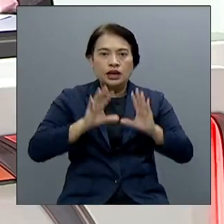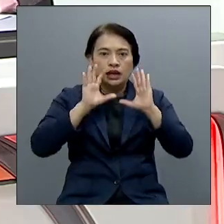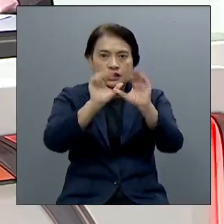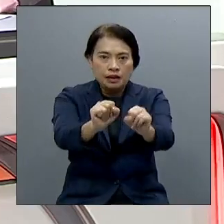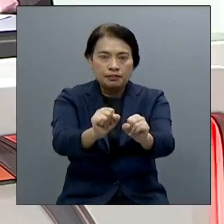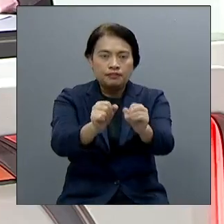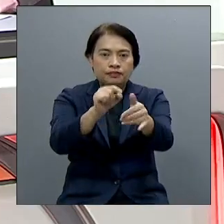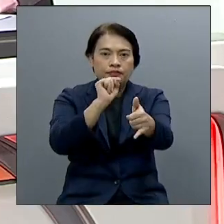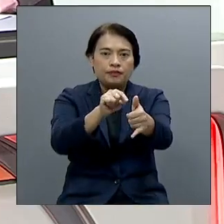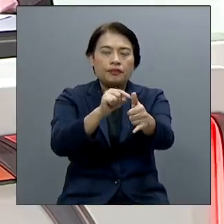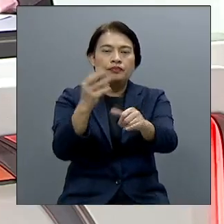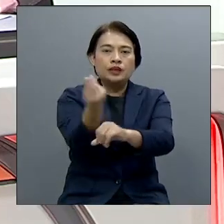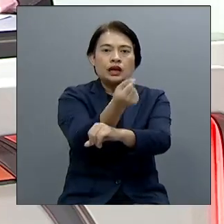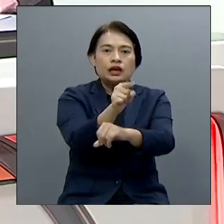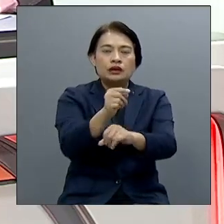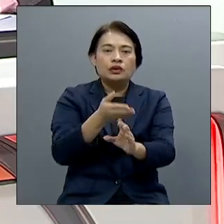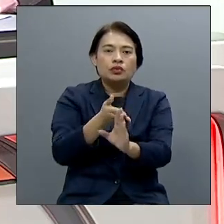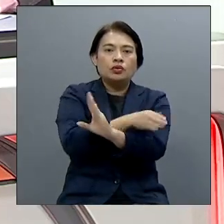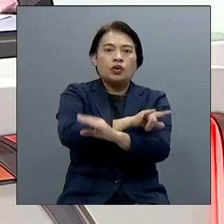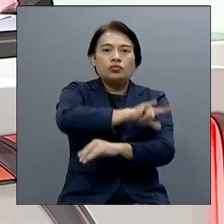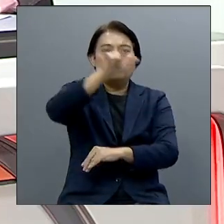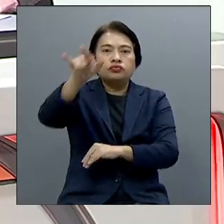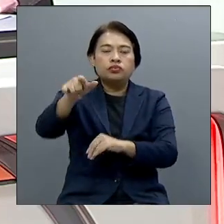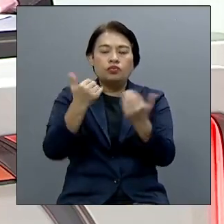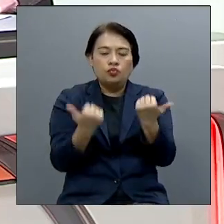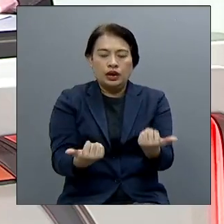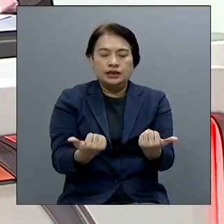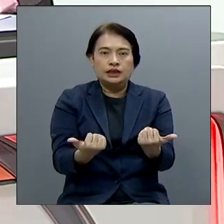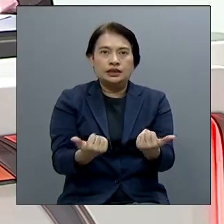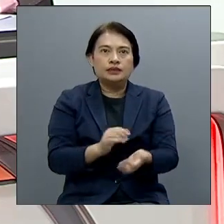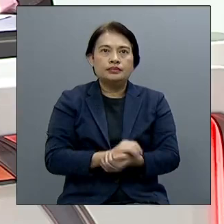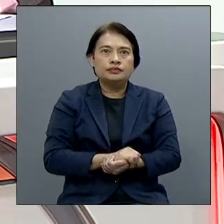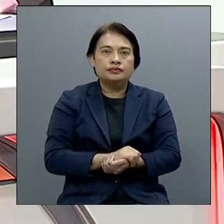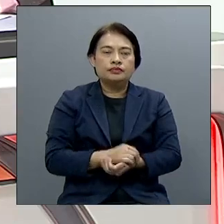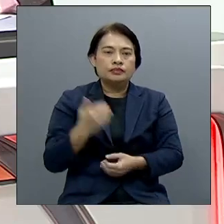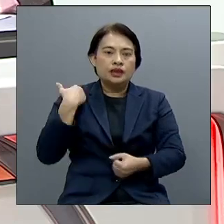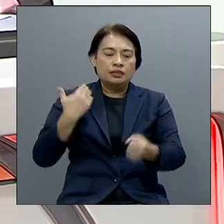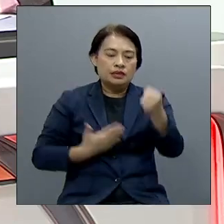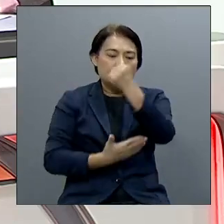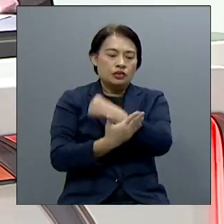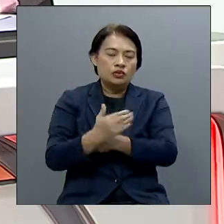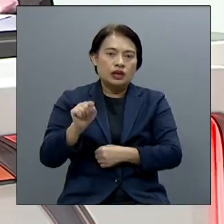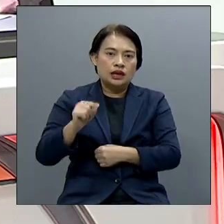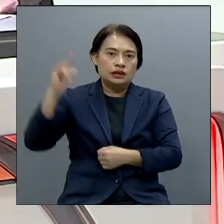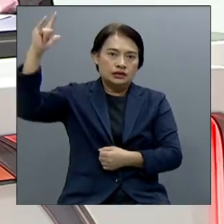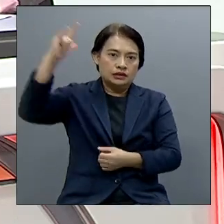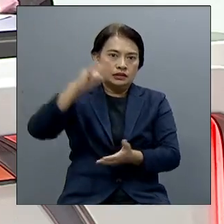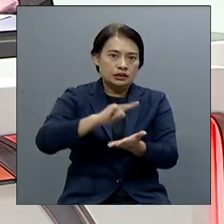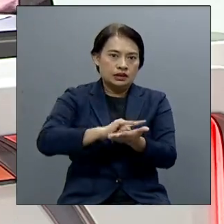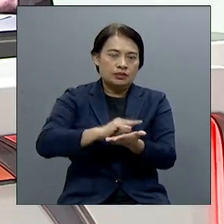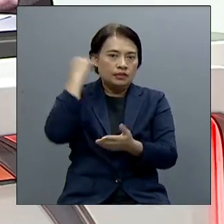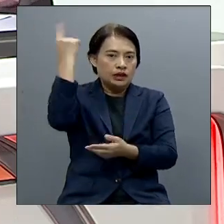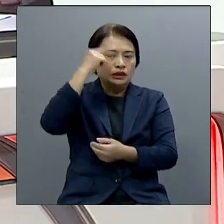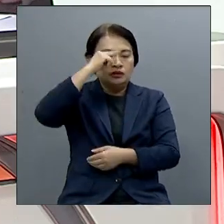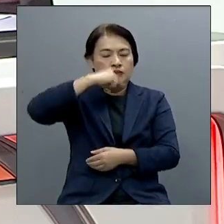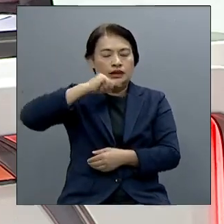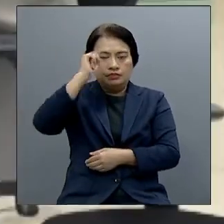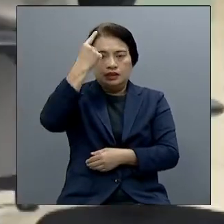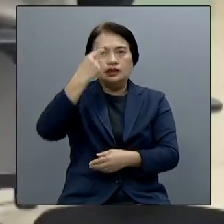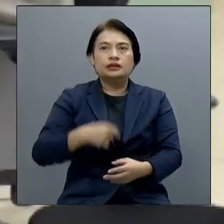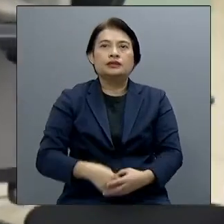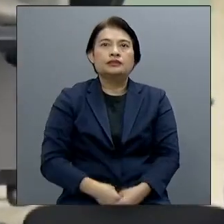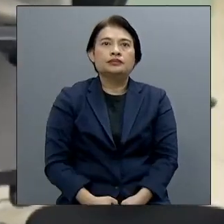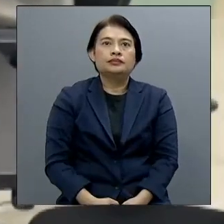ได้โดยเร็วก่อนที่จะเดินทางกลับประเทศในวันนี้แล้วก็ยืนยันว่าถ้ามีโอกาสก็จะเดินทางกลับมาท่องเที่ยวในประเทศไทยอีกค่ะ